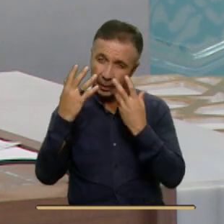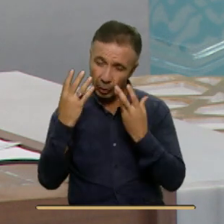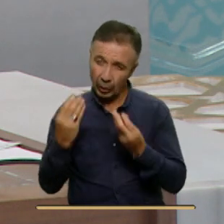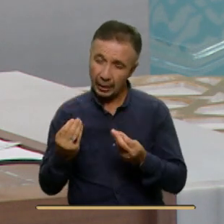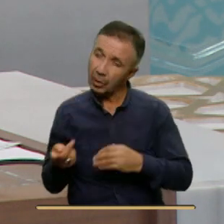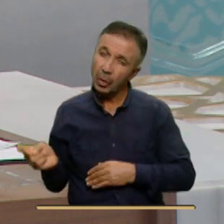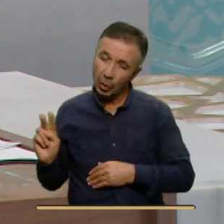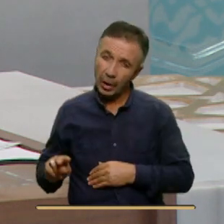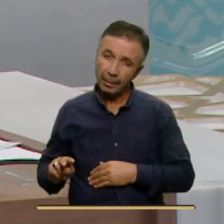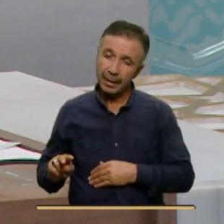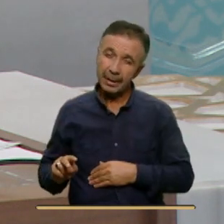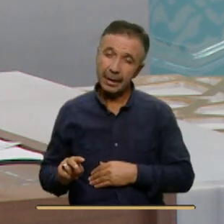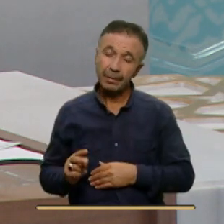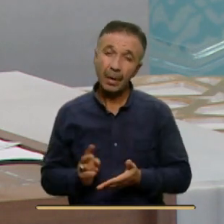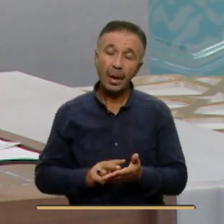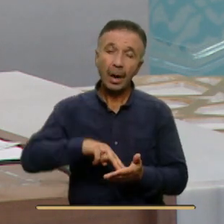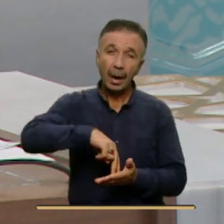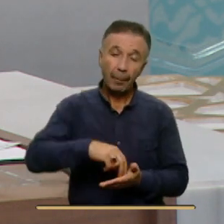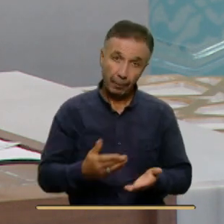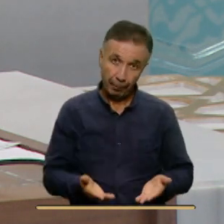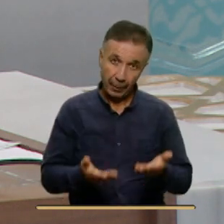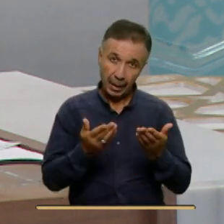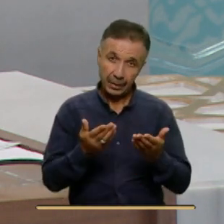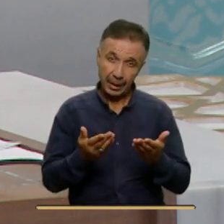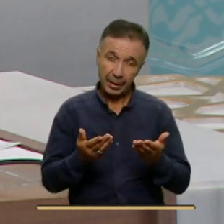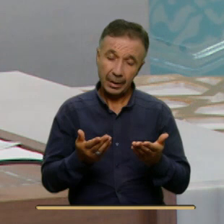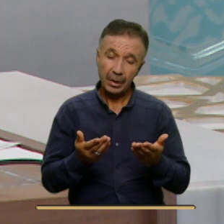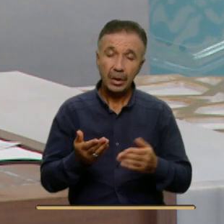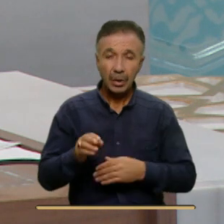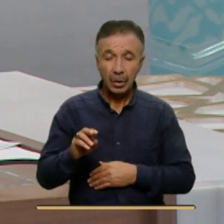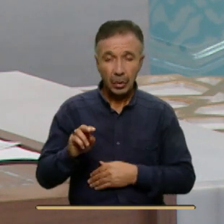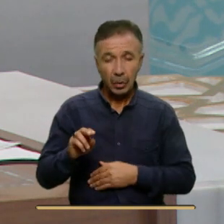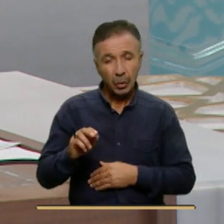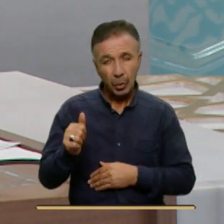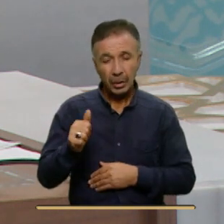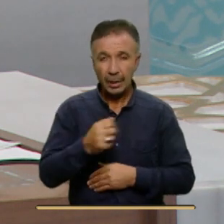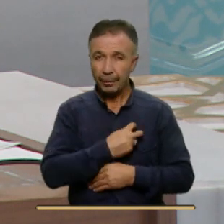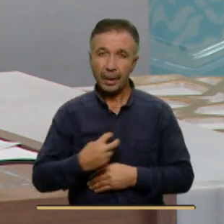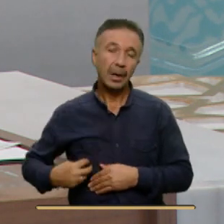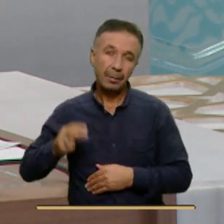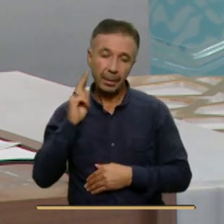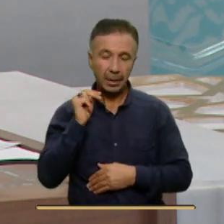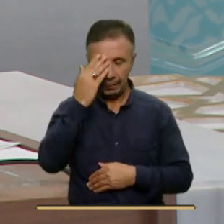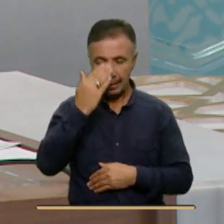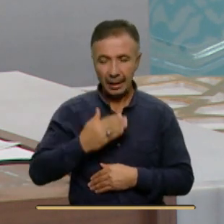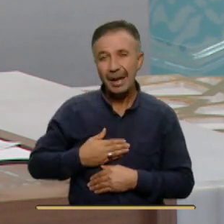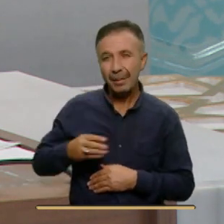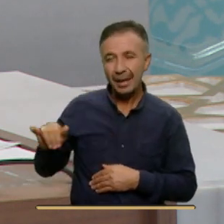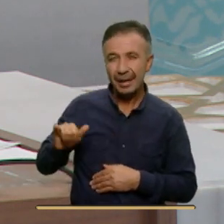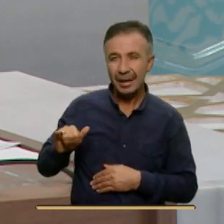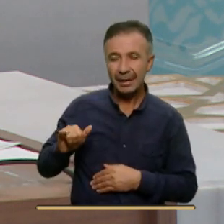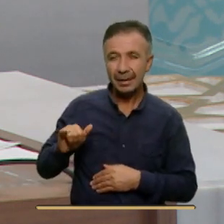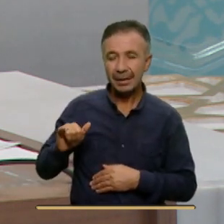gününde sevgili Peygamberimiz Aleyhisselatü Vesselam Efendimizin yanı başında,